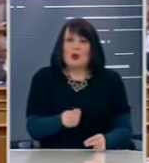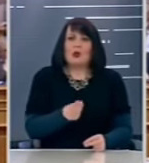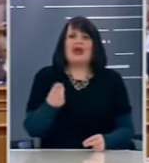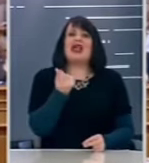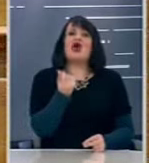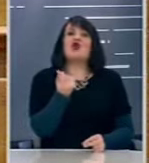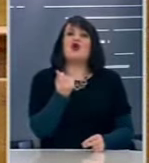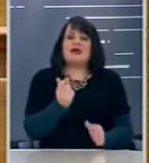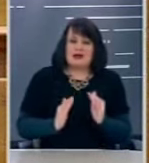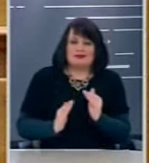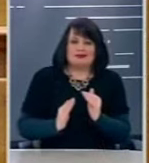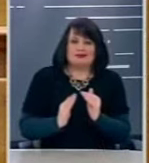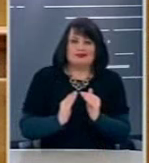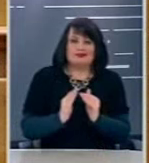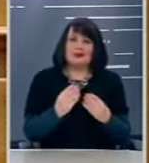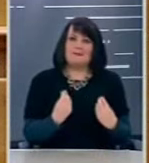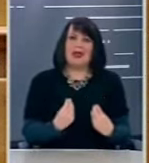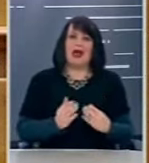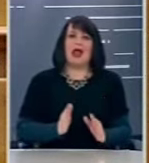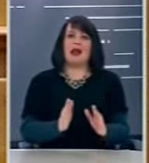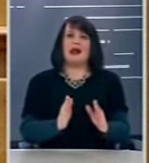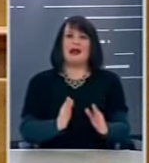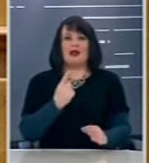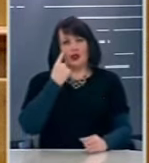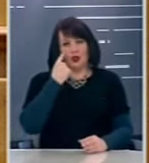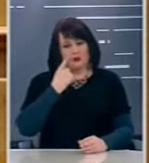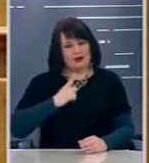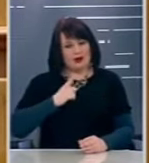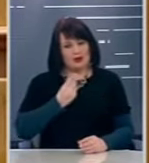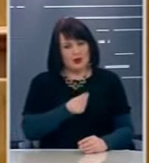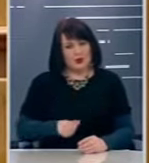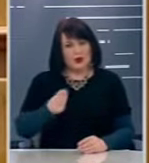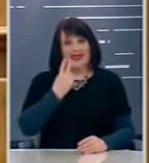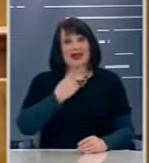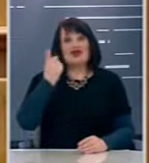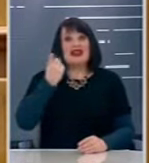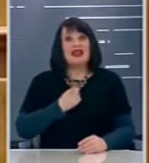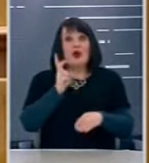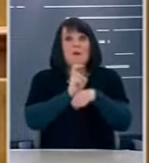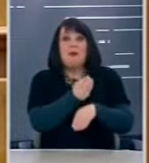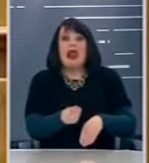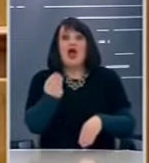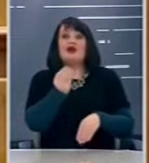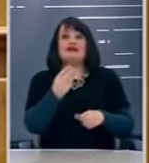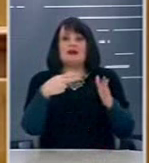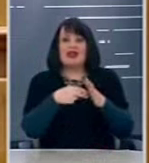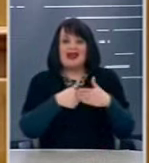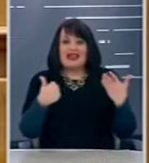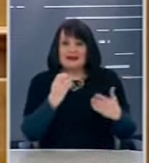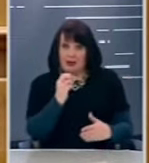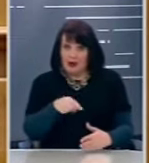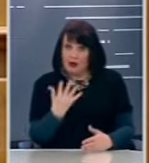οικονομίας δείχνουν ότι θα υπερβούμε το 2% πλεόνασμα το 2016, όχι το